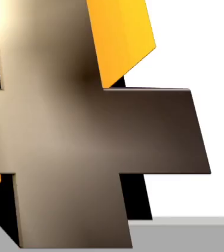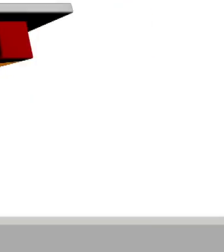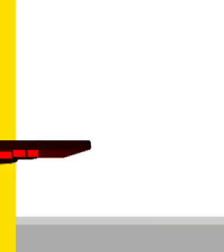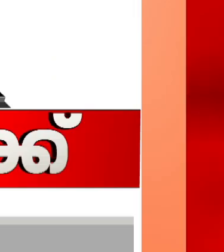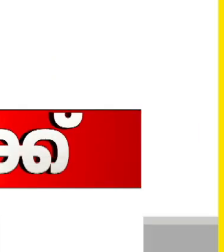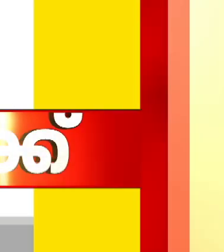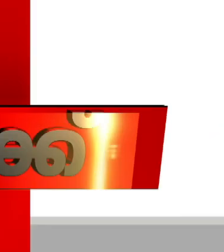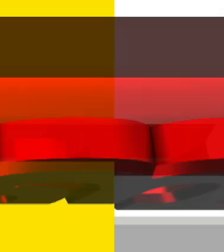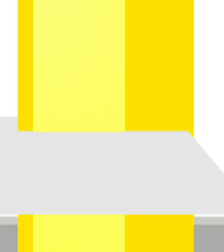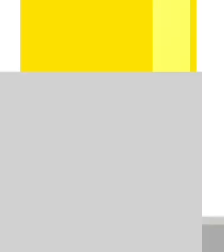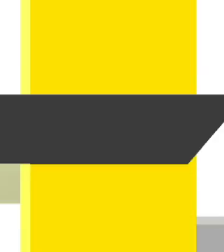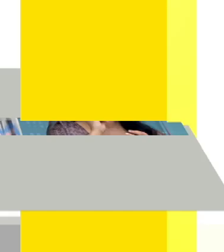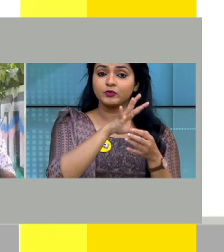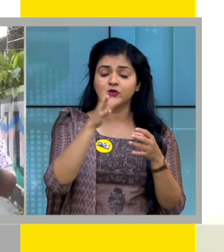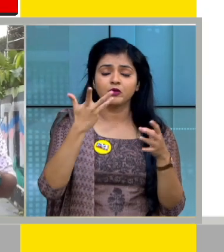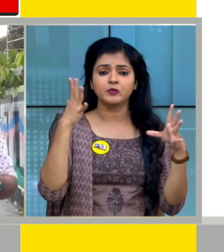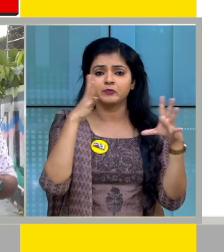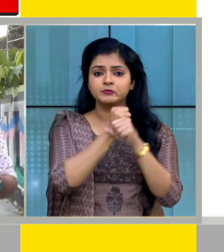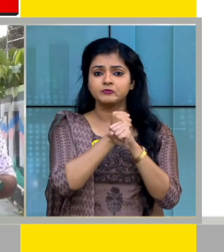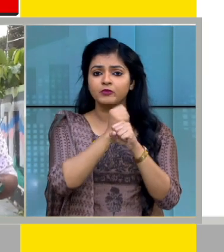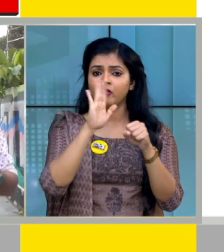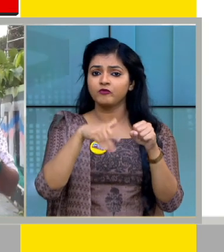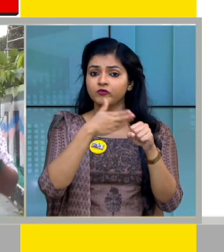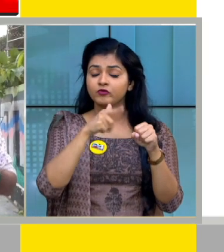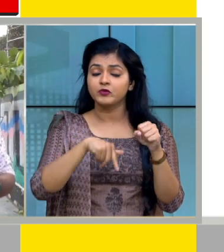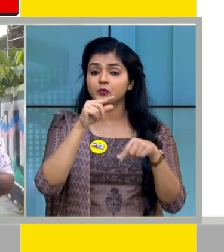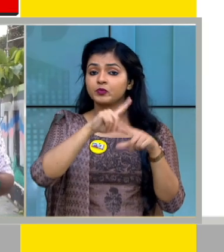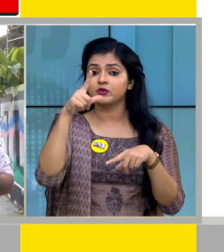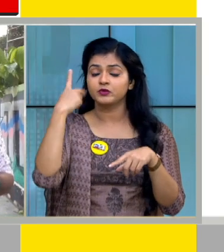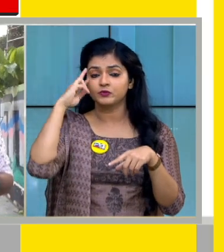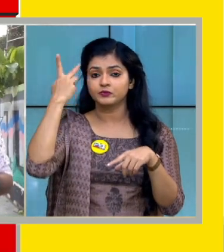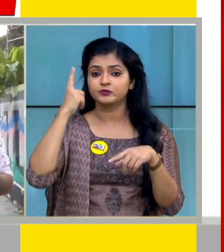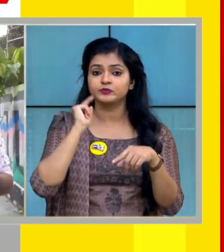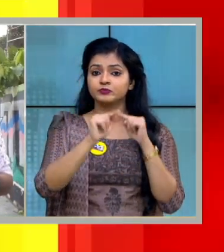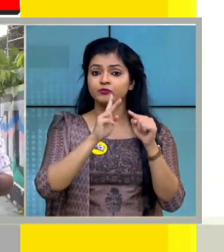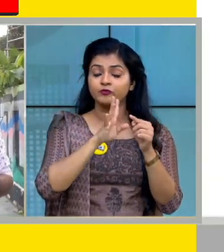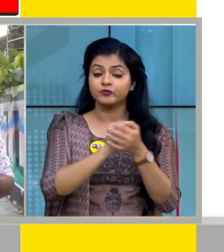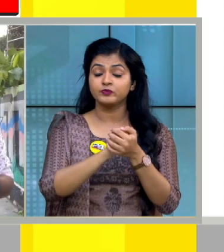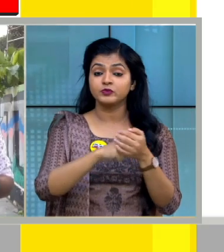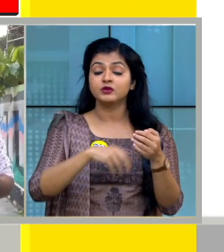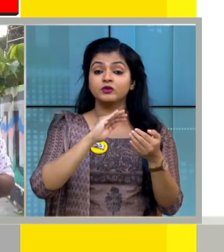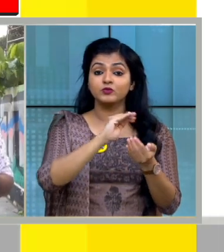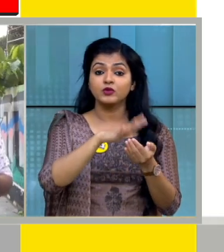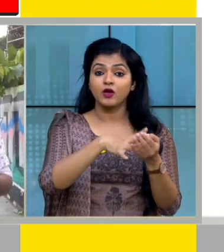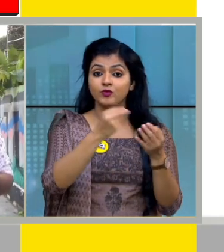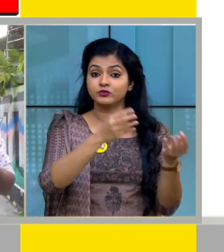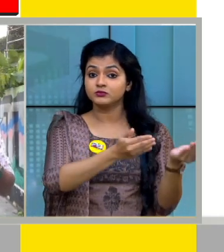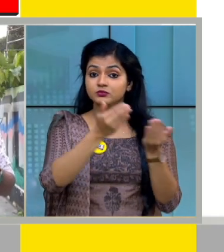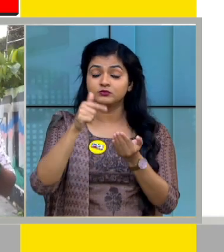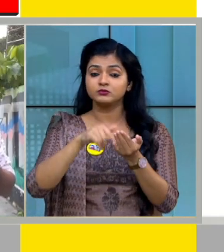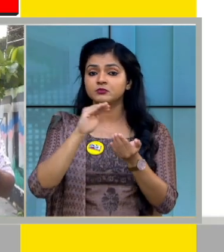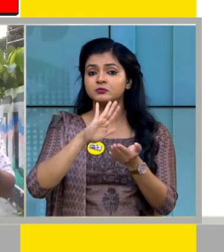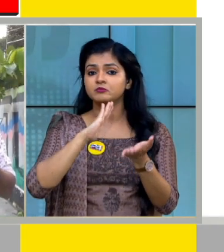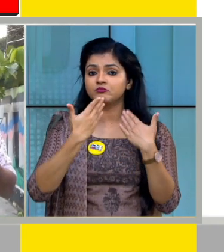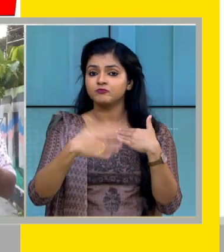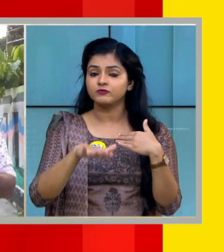അറിയിക്കാതിരിക്കാനോ ശ്രമിച്ചു എന്നുള്ളതാണ് നാട്ടുകാർ പ്രധാനമായും ആരോപിക്കുന്നത്. അങ്ങനെ കുട്ടിയെ പുറത്തെത്തിച്ചപ്പോൾ തന്നെ കുട്ടി മരിച്ചിരുന്നു എന്നും അറിയുന്നുണ്ട്. ശേഷം ഈ